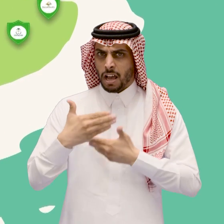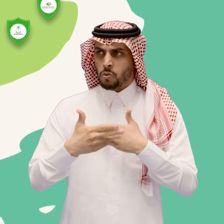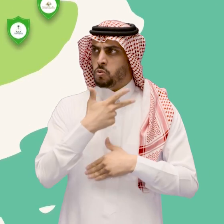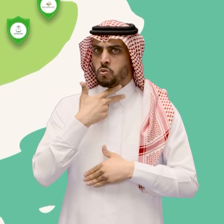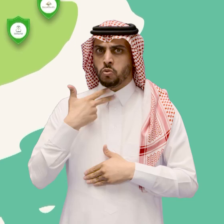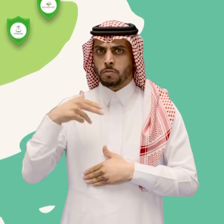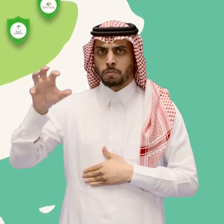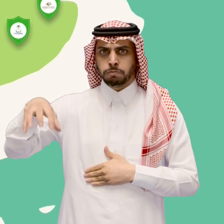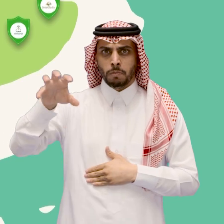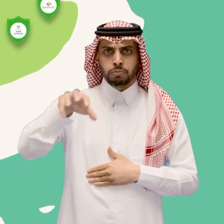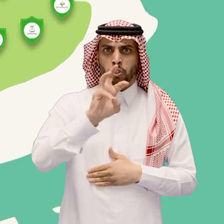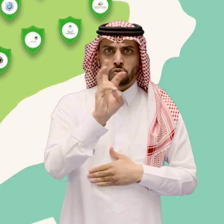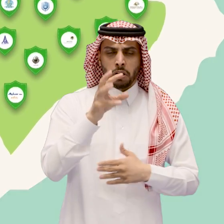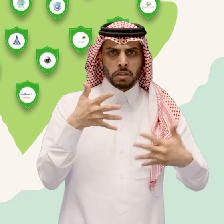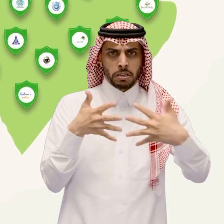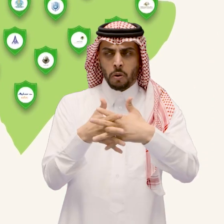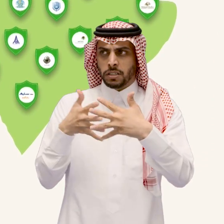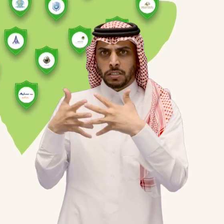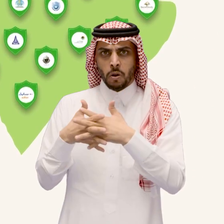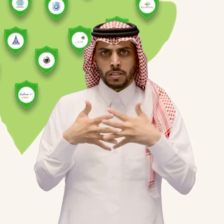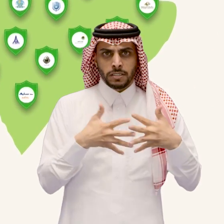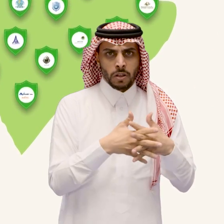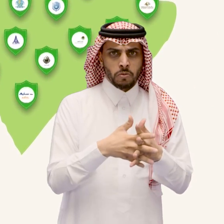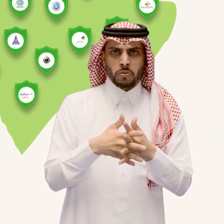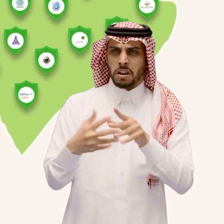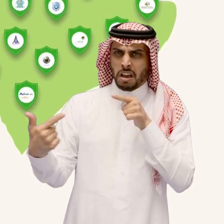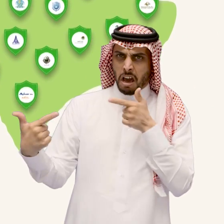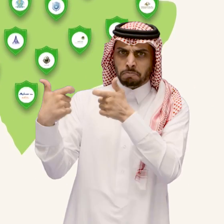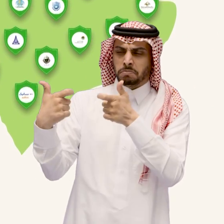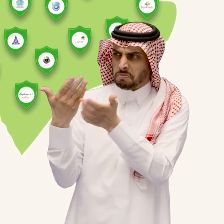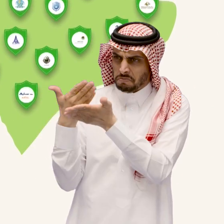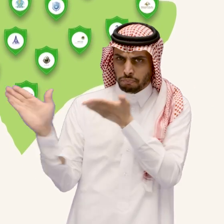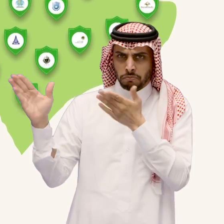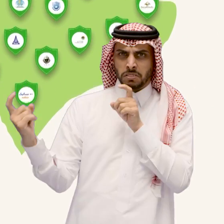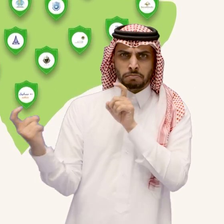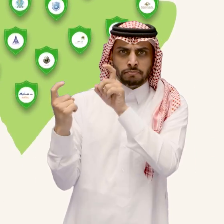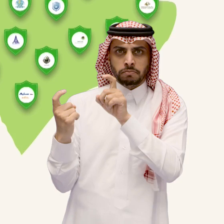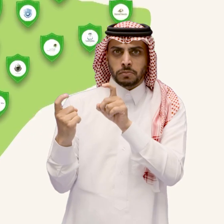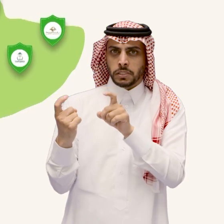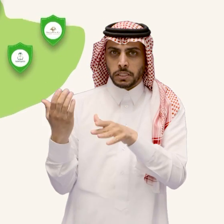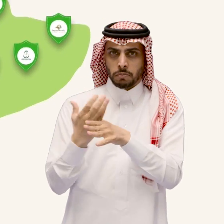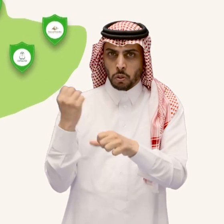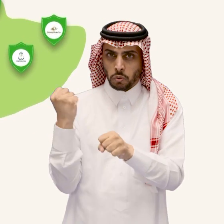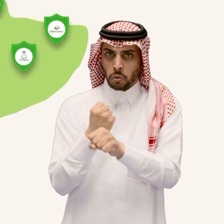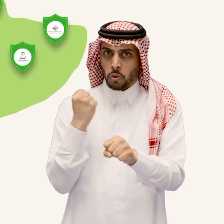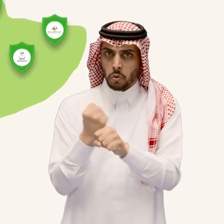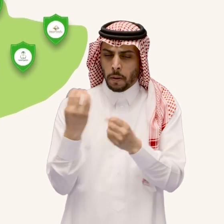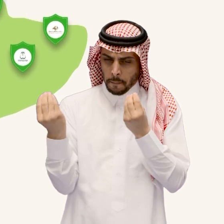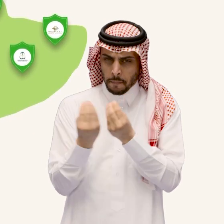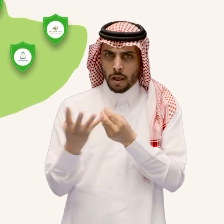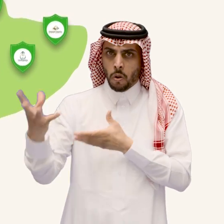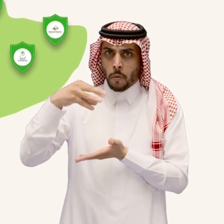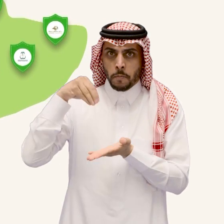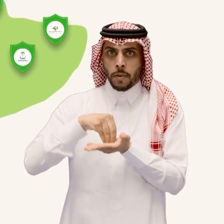الجهات الحكومية والخاصة إلى محاربتها بالتوعية، حيث تعددت الجهات العاملة في المجال